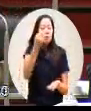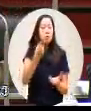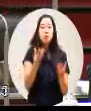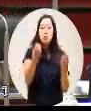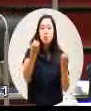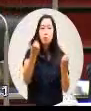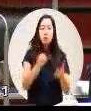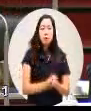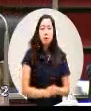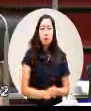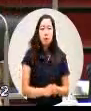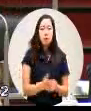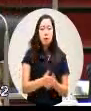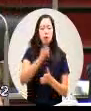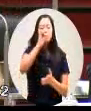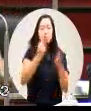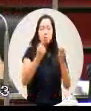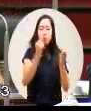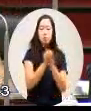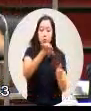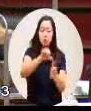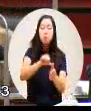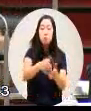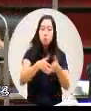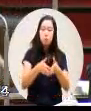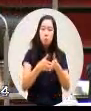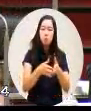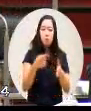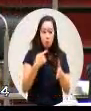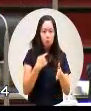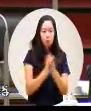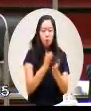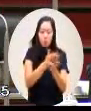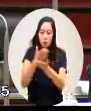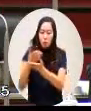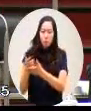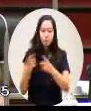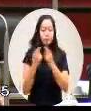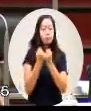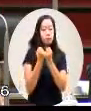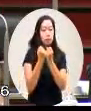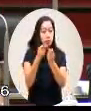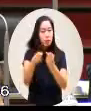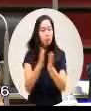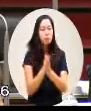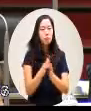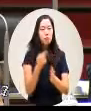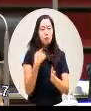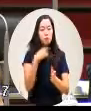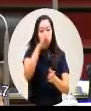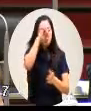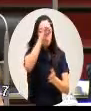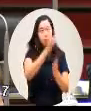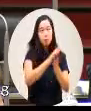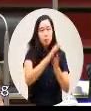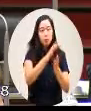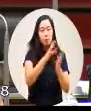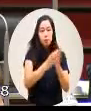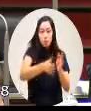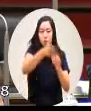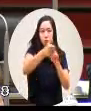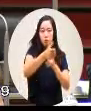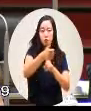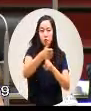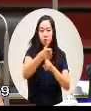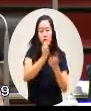样做。酒驾应该罚就要罚，啊，处理方式要有人道一下而已，哦、所以我希望就对交代